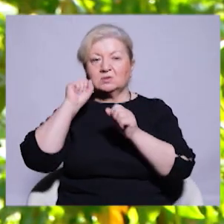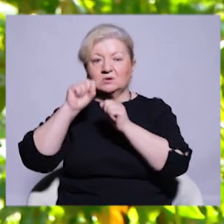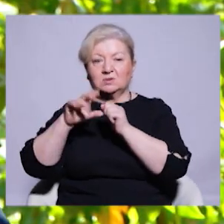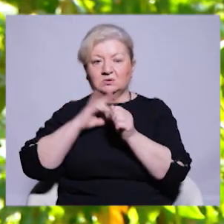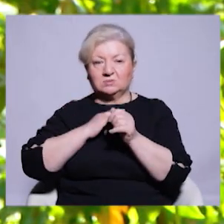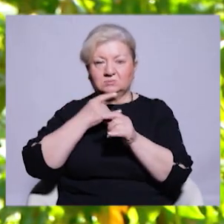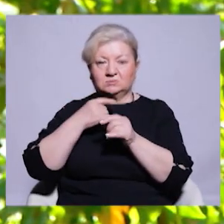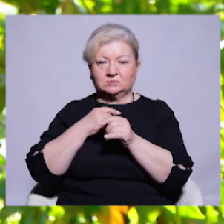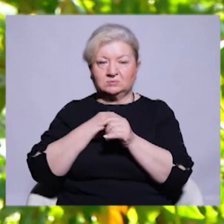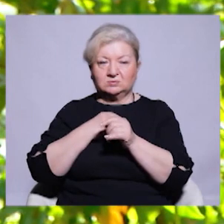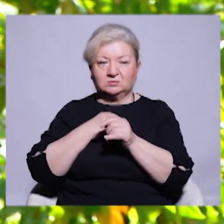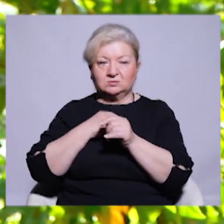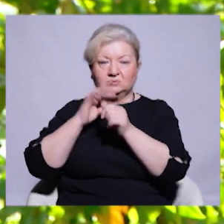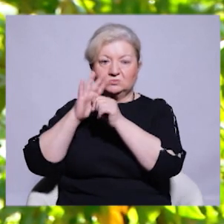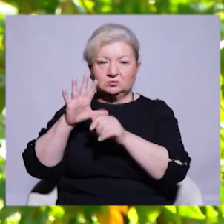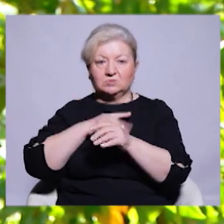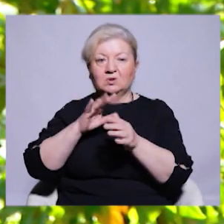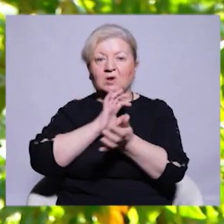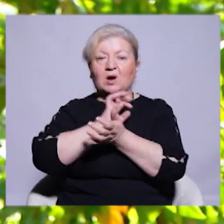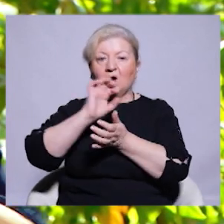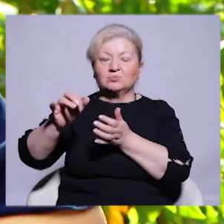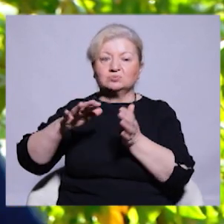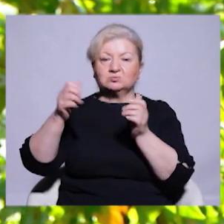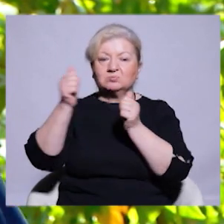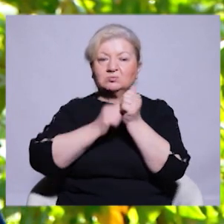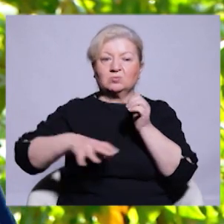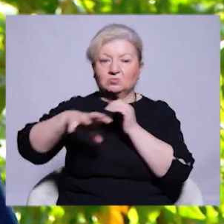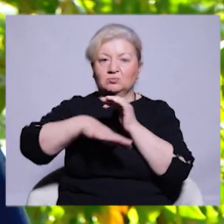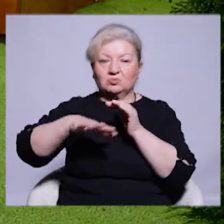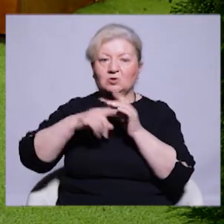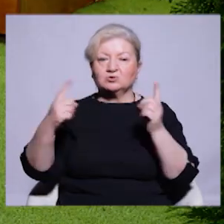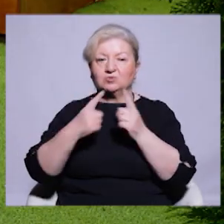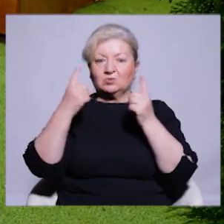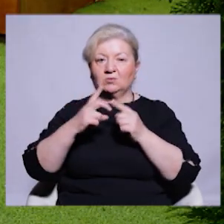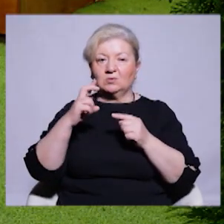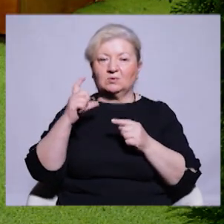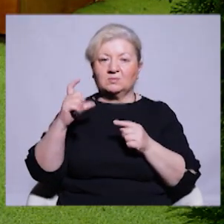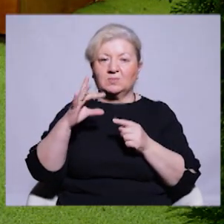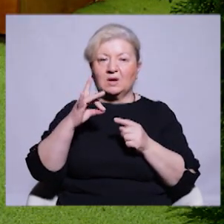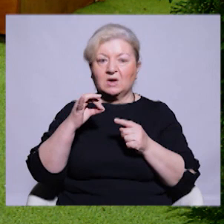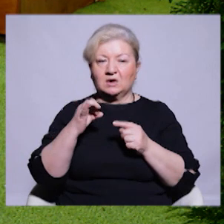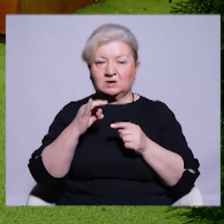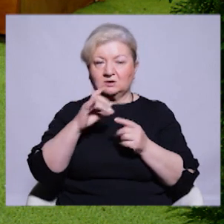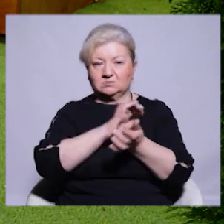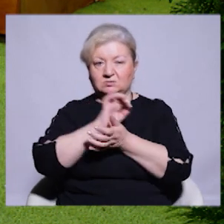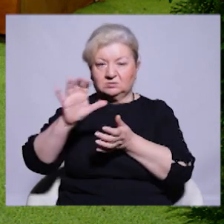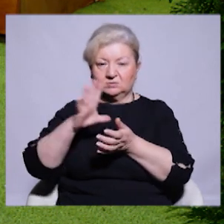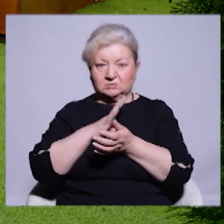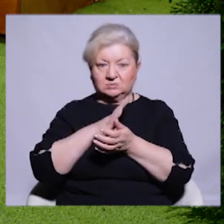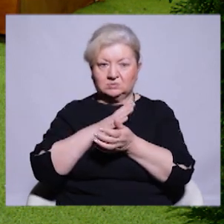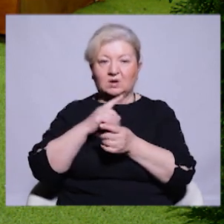მართლაც და იგი გაუშვეს უდაბნოში ჩვეულებრივ ბერად, ხოლო მის მაგივრად გამოაგზავნეს